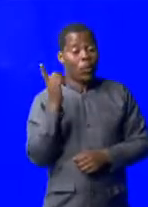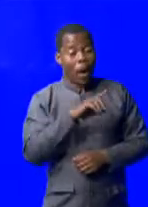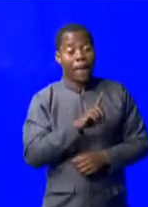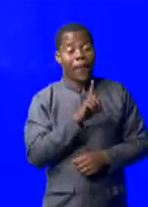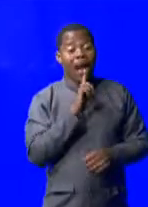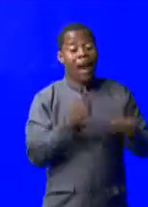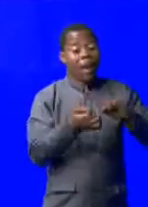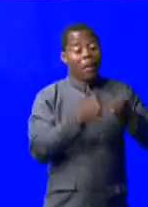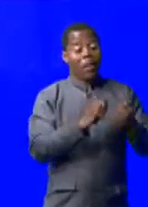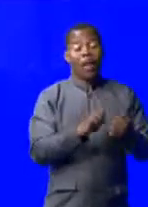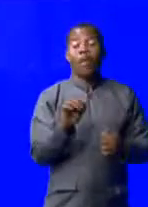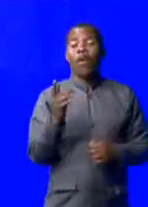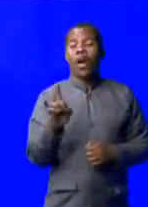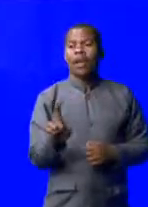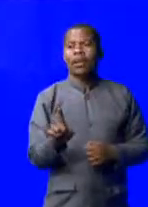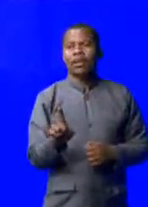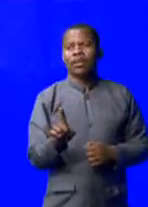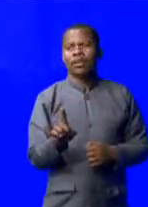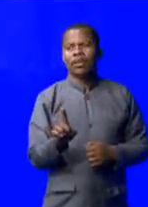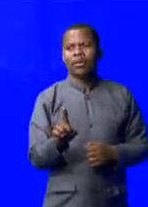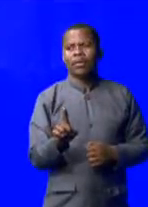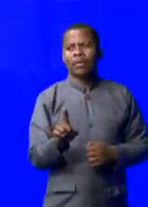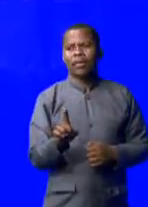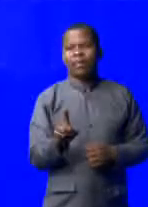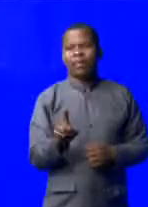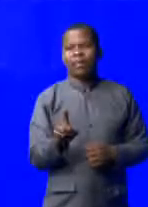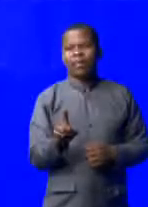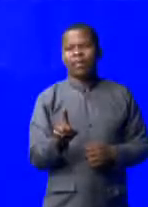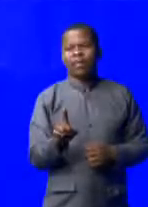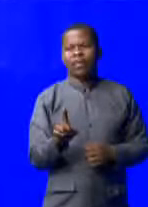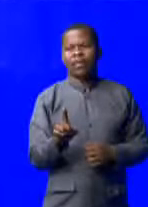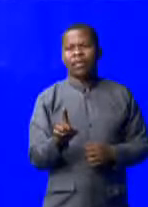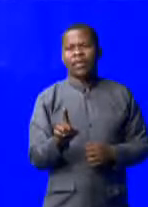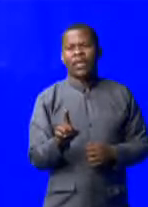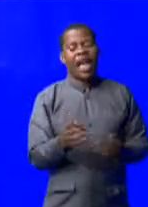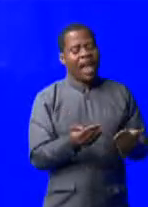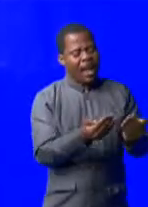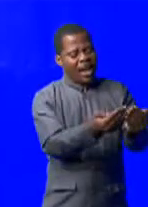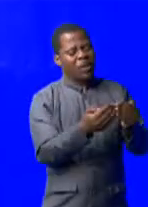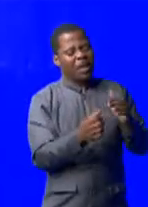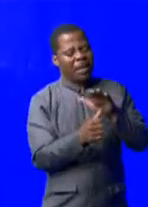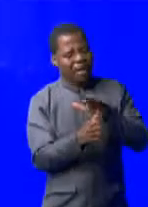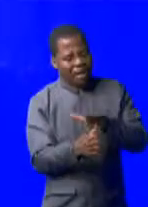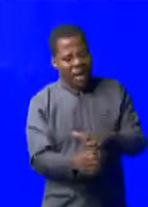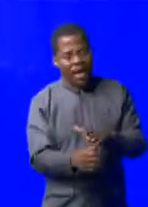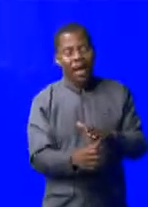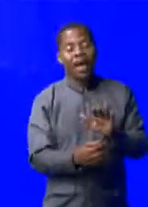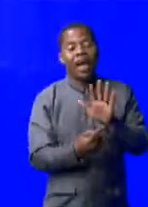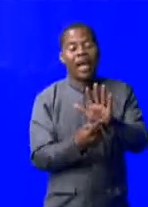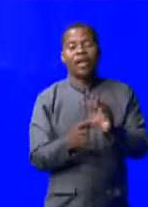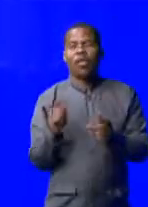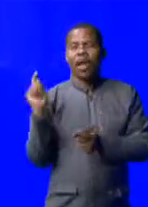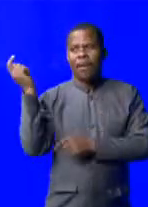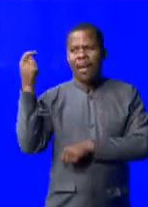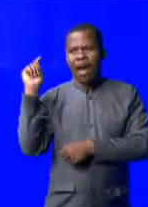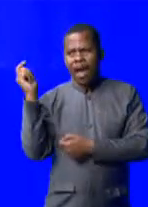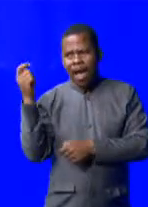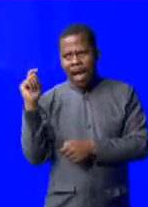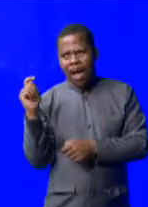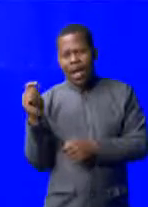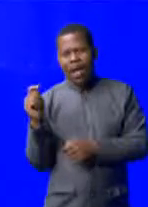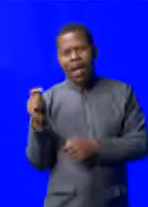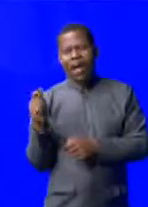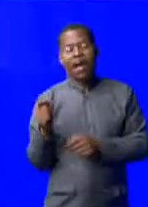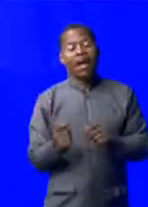inkinga leseyikhona letinye tindzaba education ngasisetenteleka phansi silo sikhulu lemakhaya angibekise nje ngendzaba